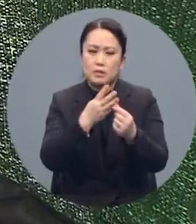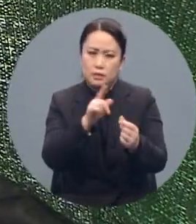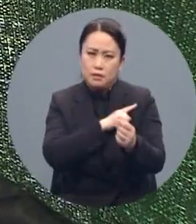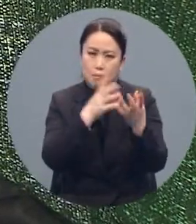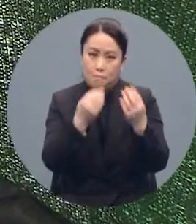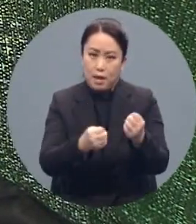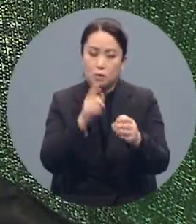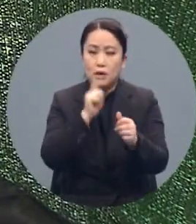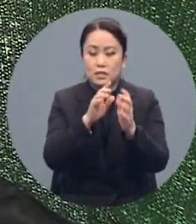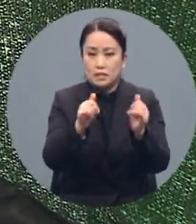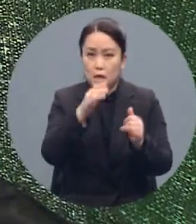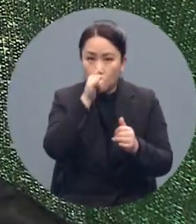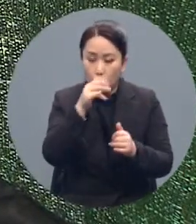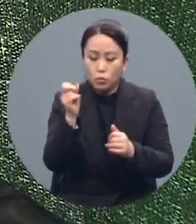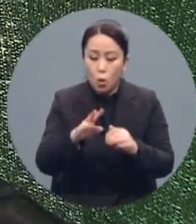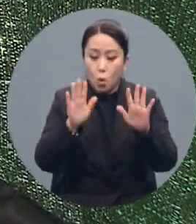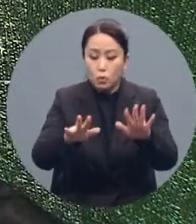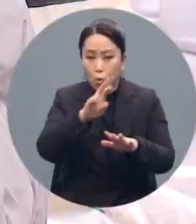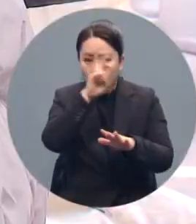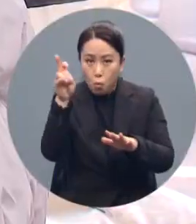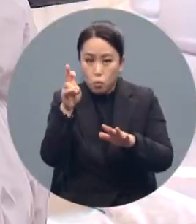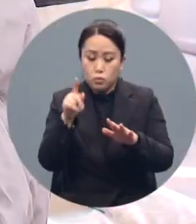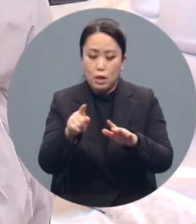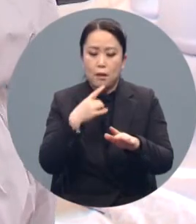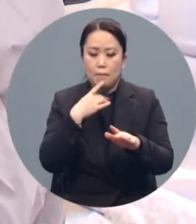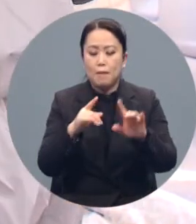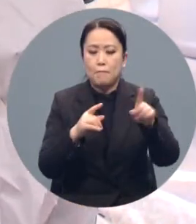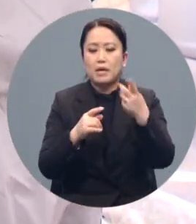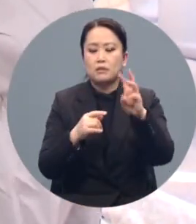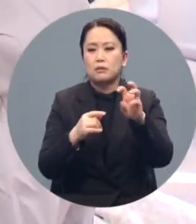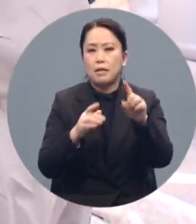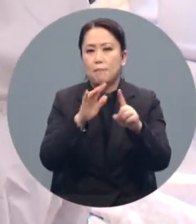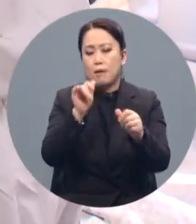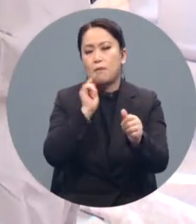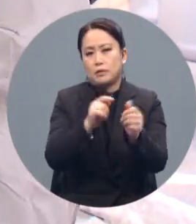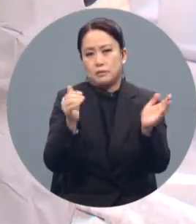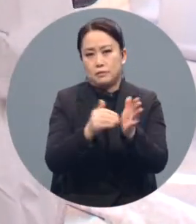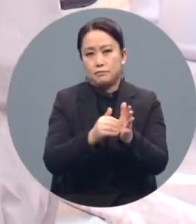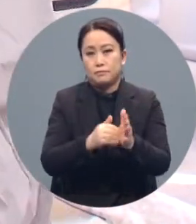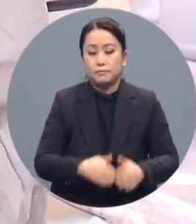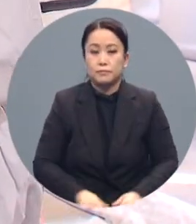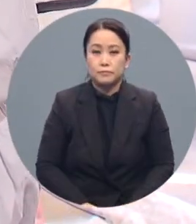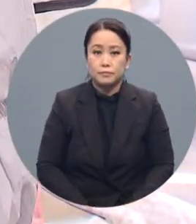오후에만 131명이 확진 판정을 받았습니다. MBC 뉴스 류재민입니다.